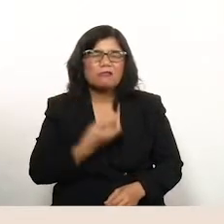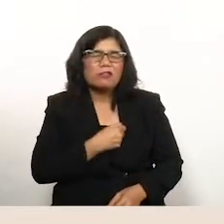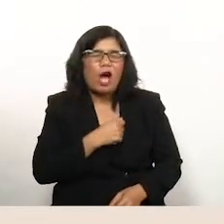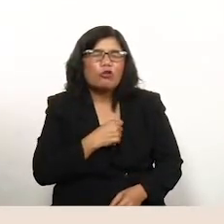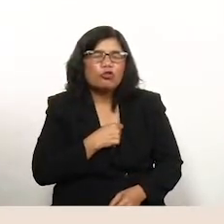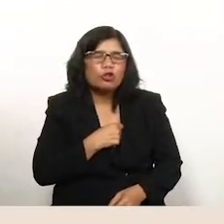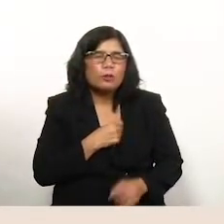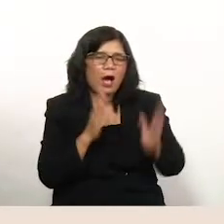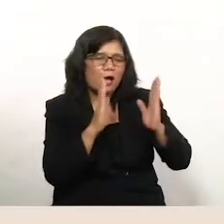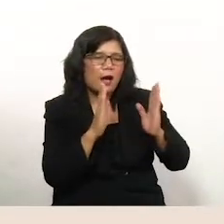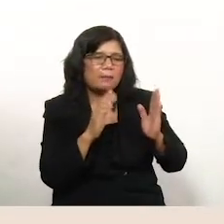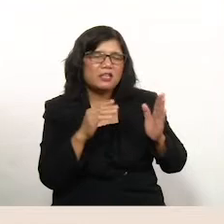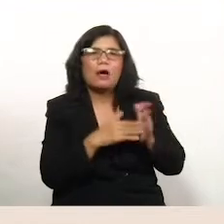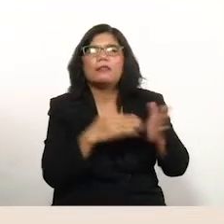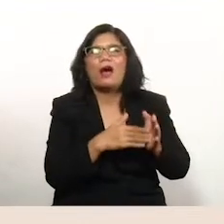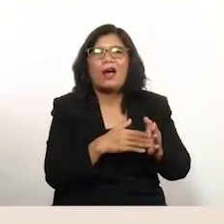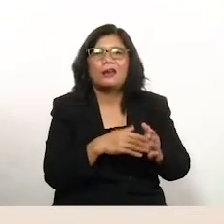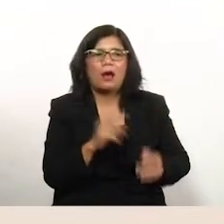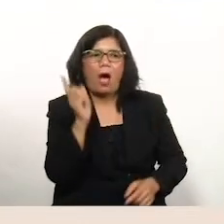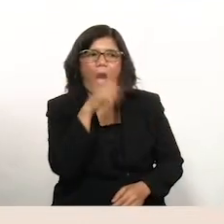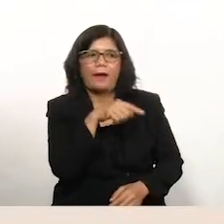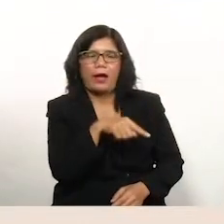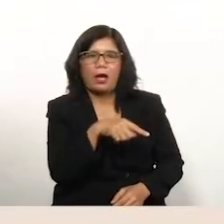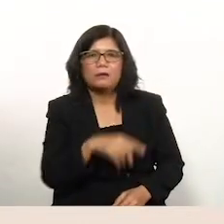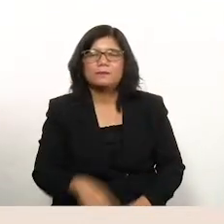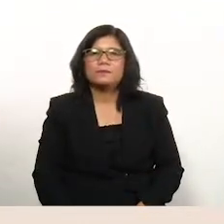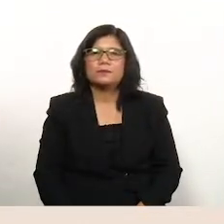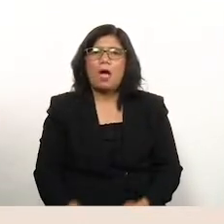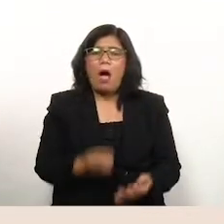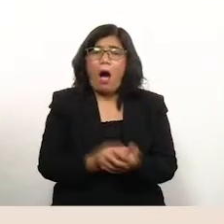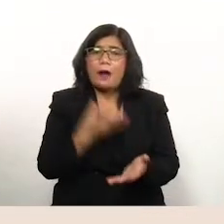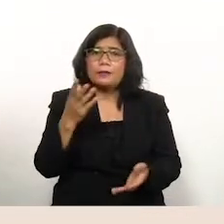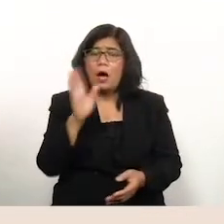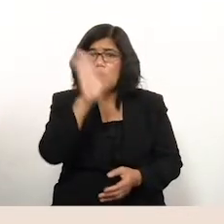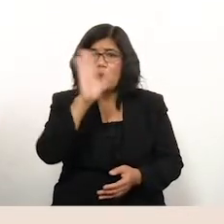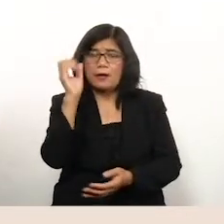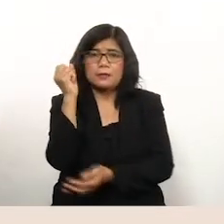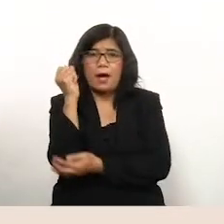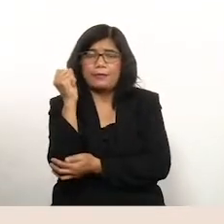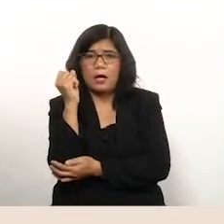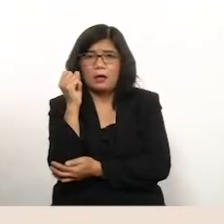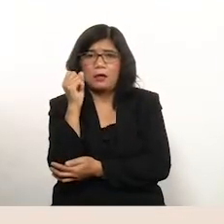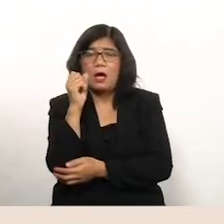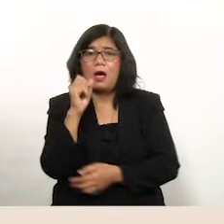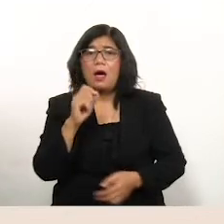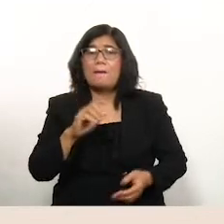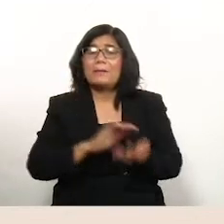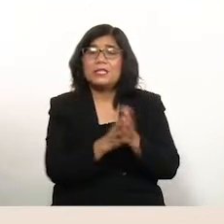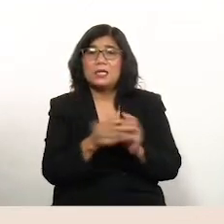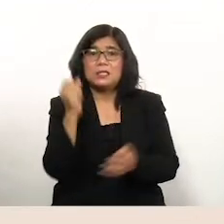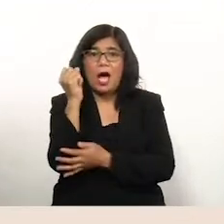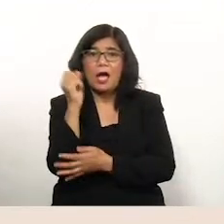Kwitang harta kekayaan Hai harta bukan kejahatan dia menjadi jahat kau hatimu